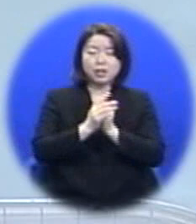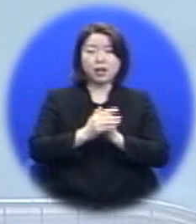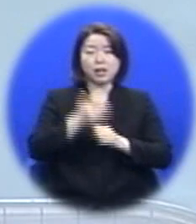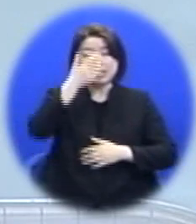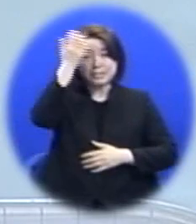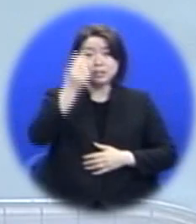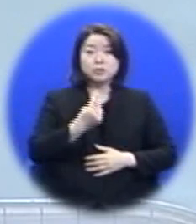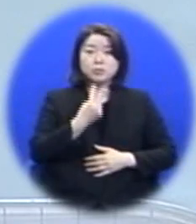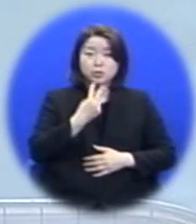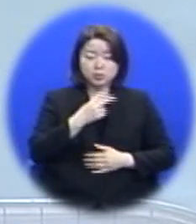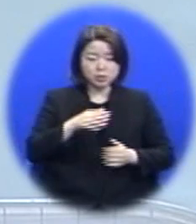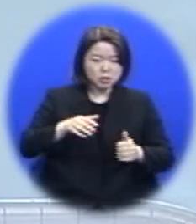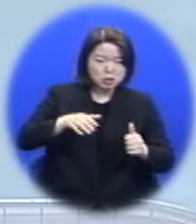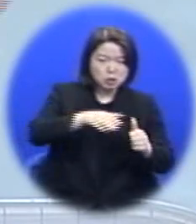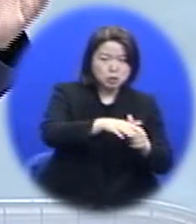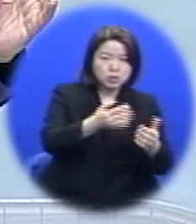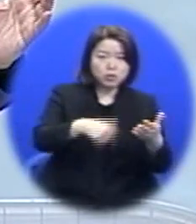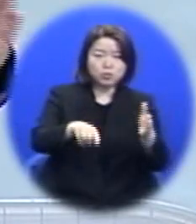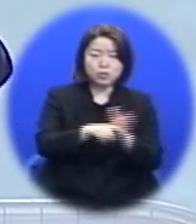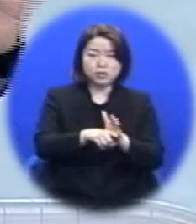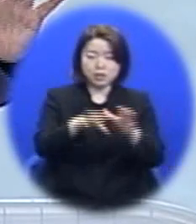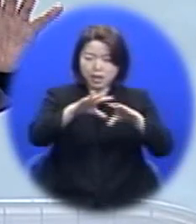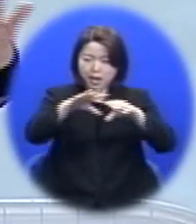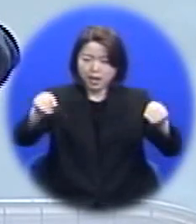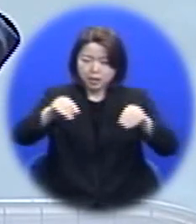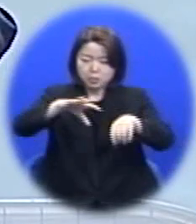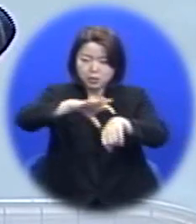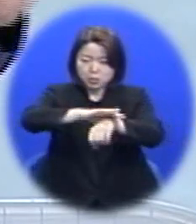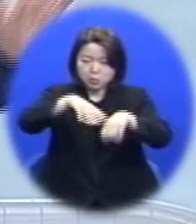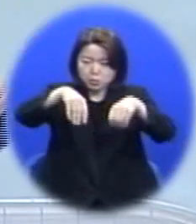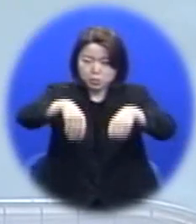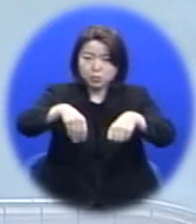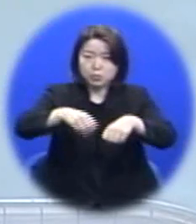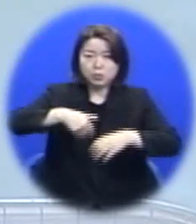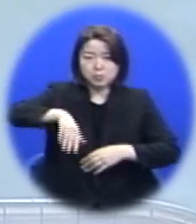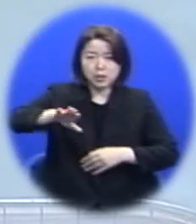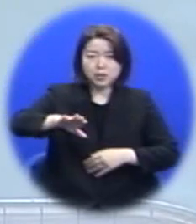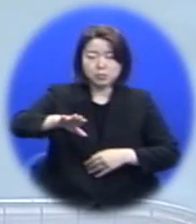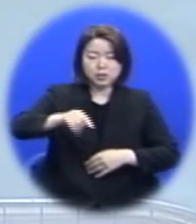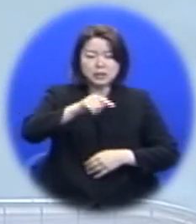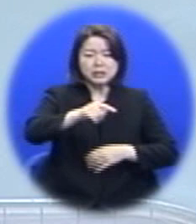죽이려고 하고 애굽의 종으로 팔아버리는 끔찍한 일이 그 가정에 일어납니다.